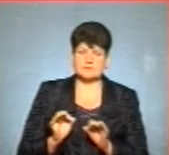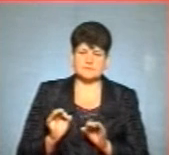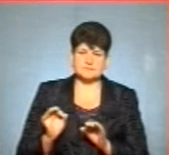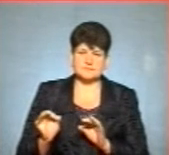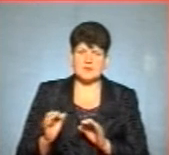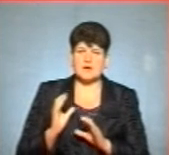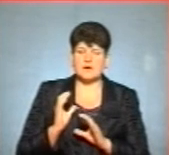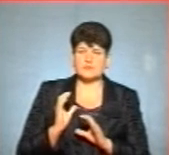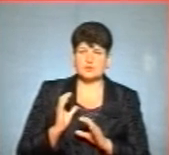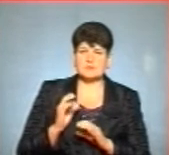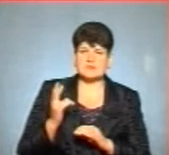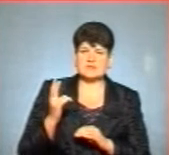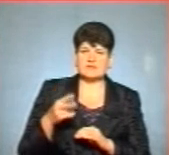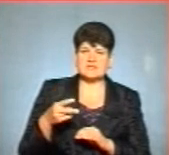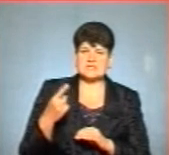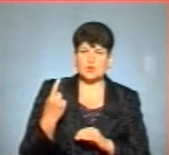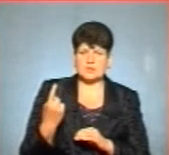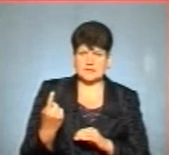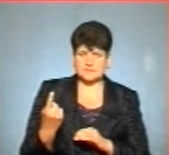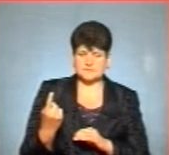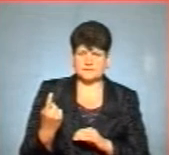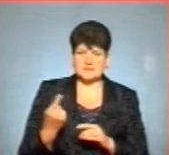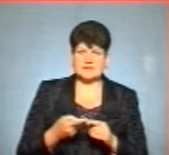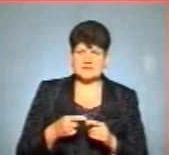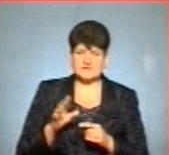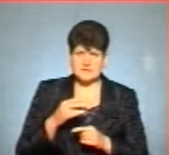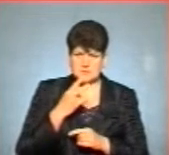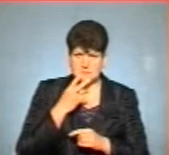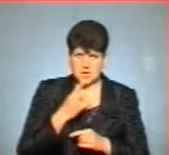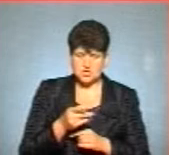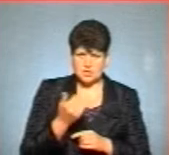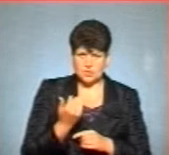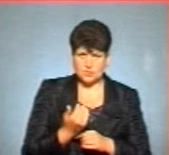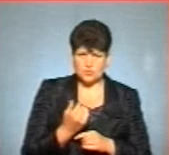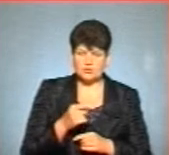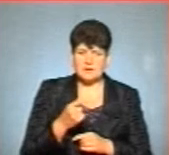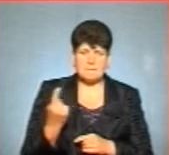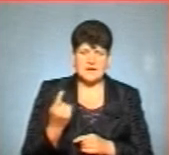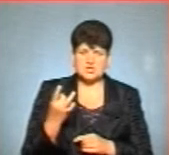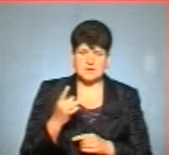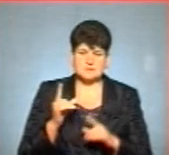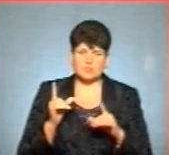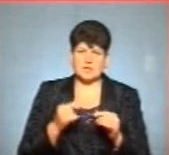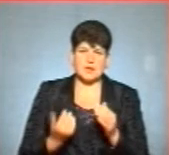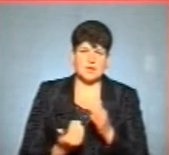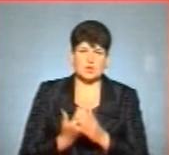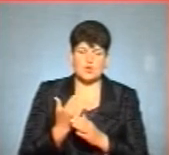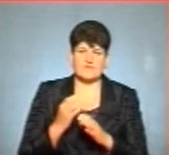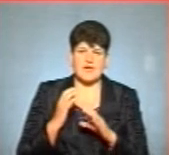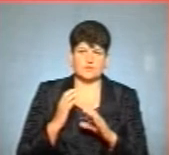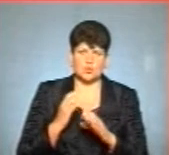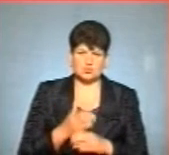режимі автобусний маршрут номер 21. Всі, напевно, вже бачили його, бо туди вперше вийшли нові автобуси МАЗи.